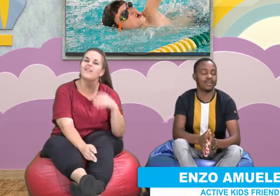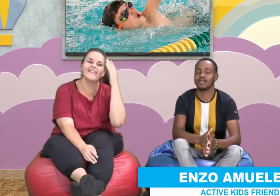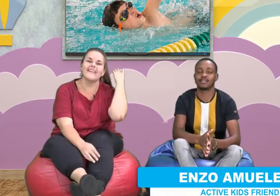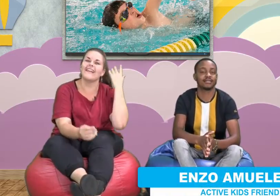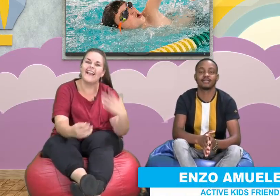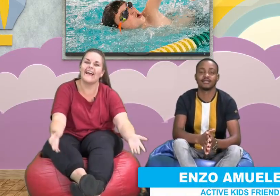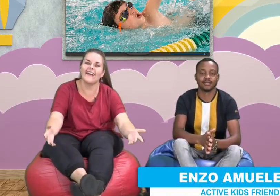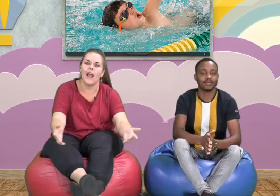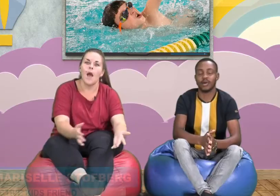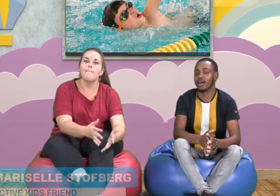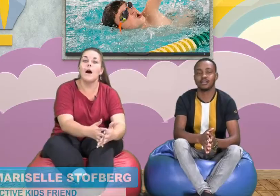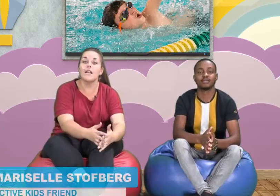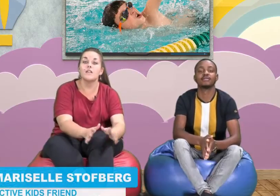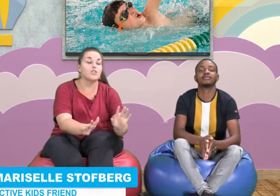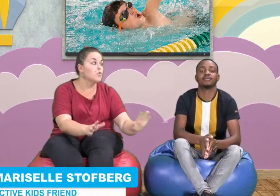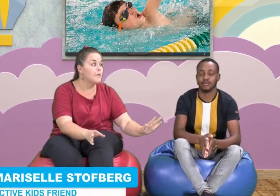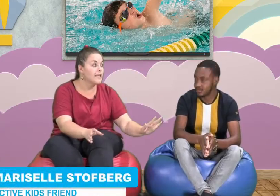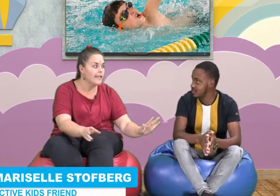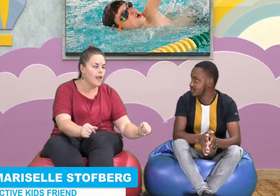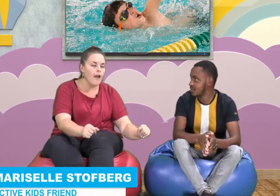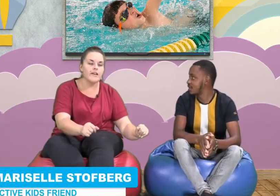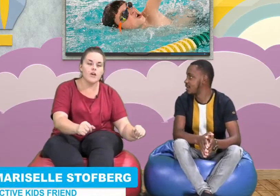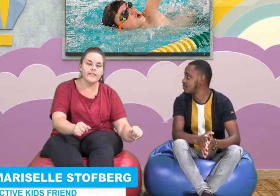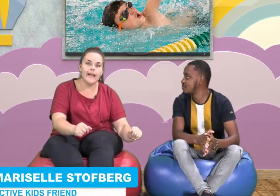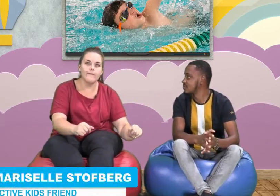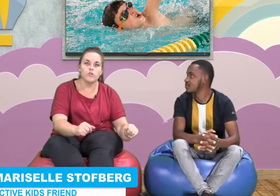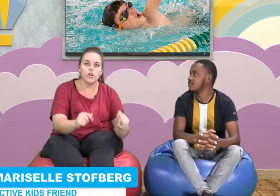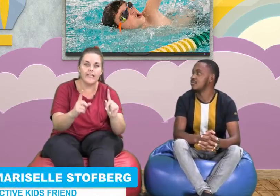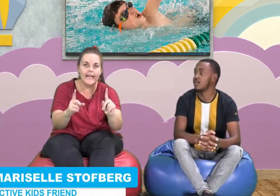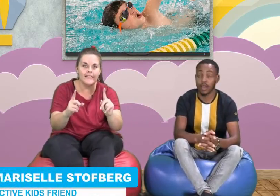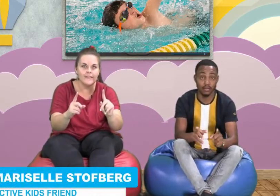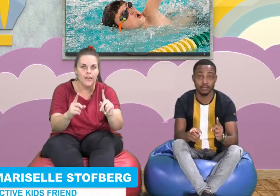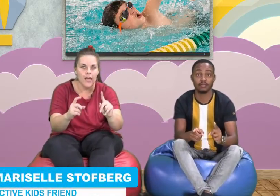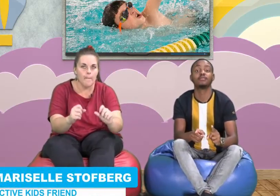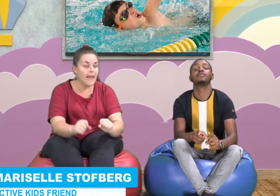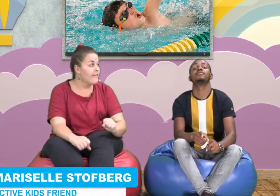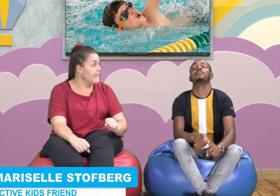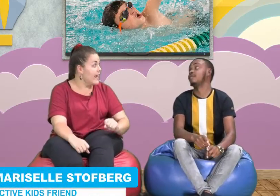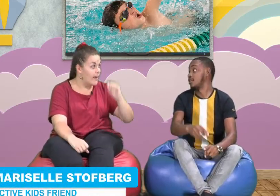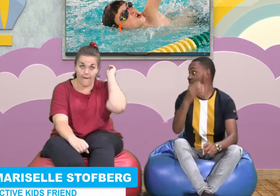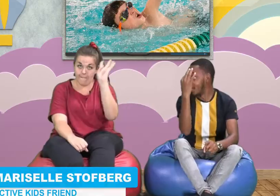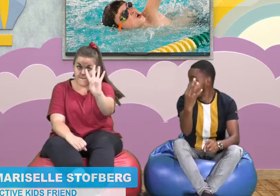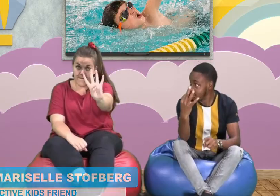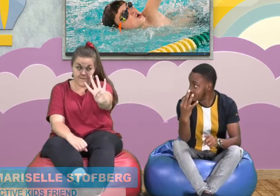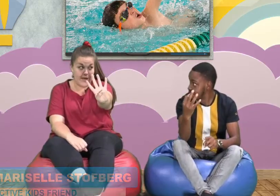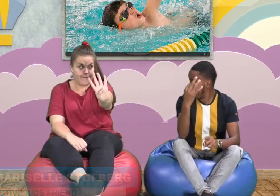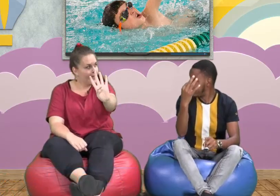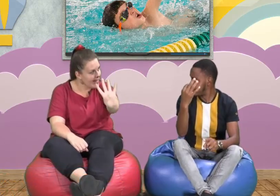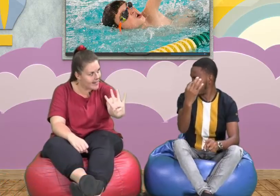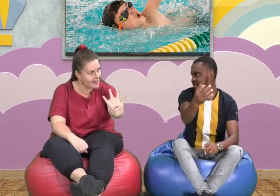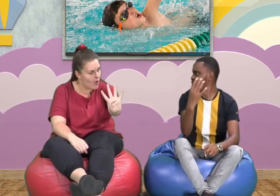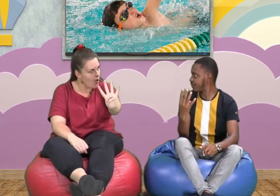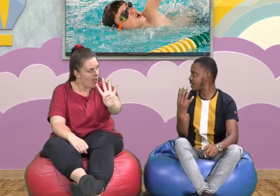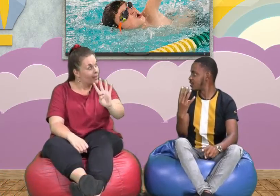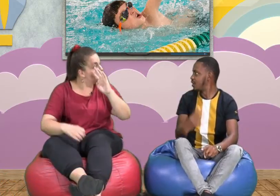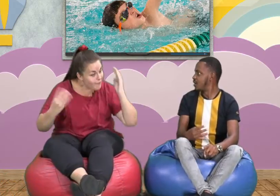maak net leer lekker. Baie. Maar dit stop nie hier nie. Want nou is dit tyd vir ons graad 1 met week 3. week 4 en